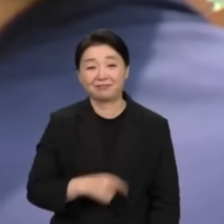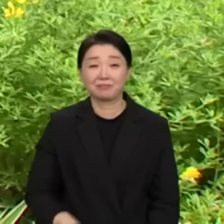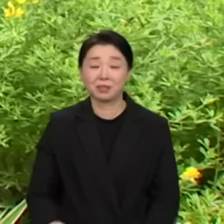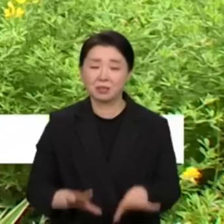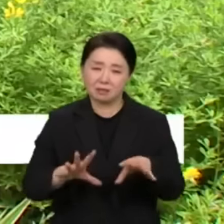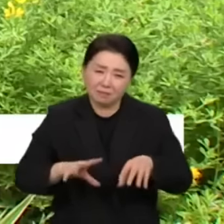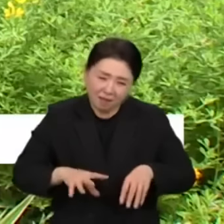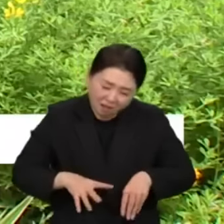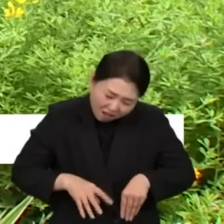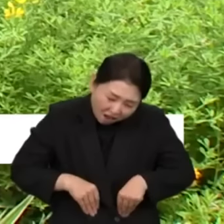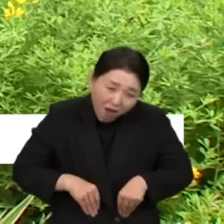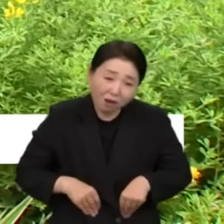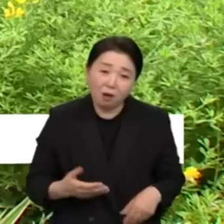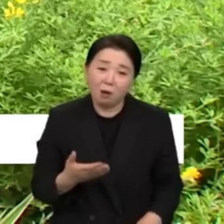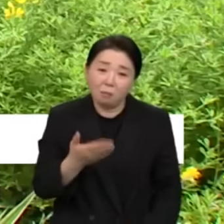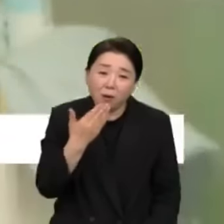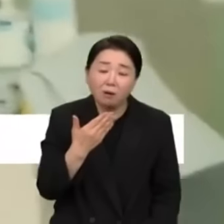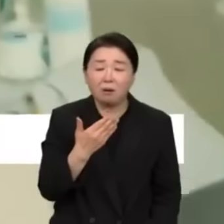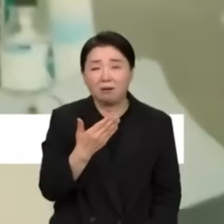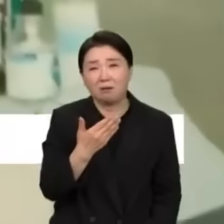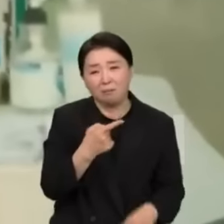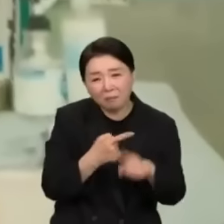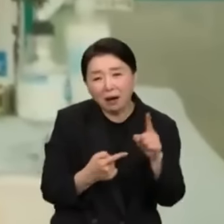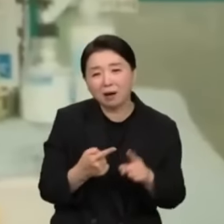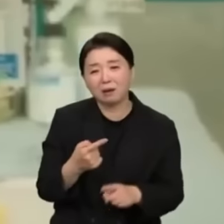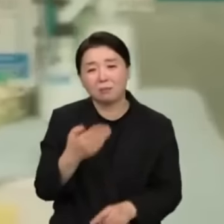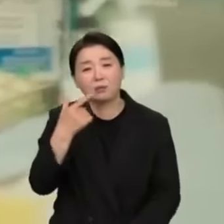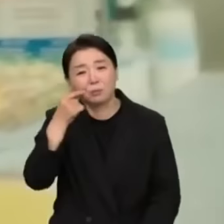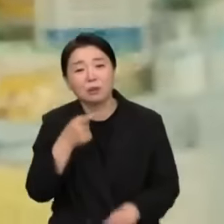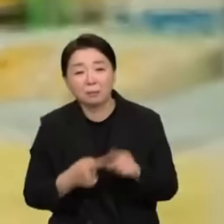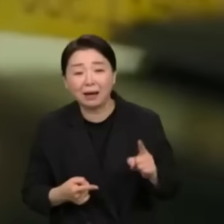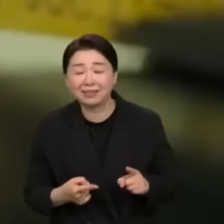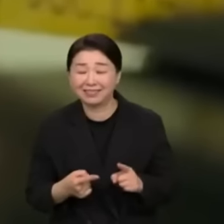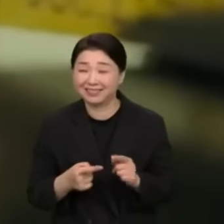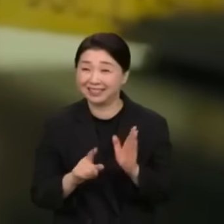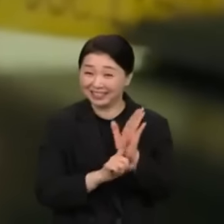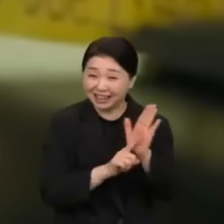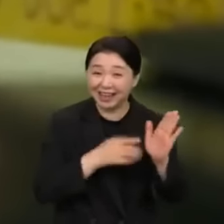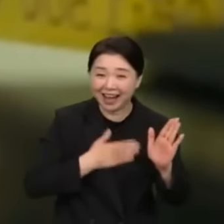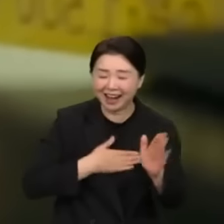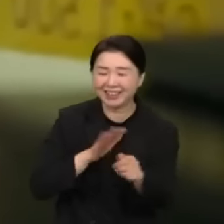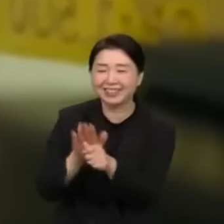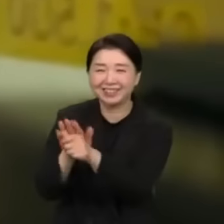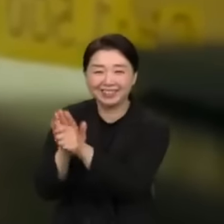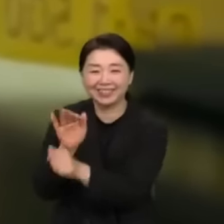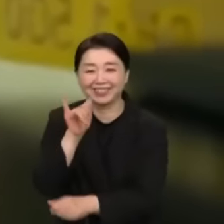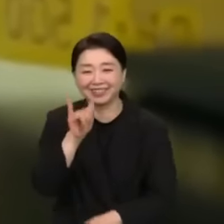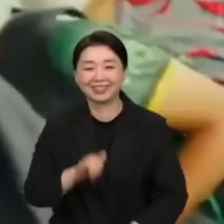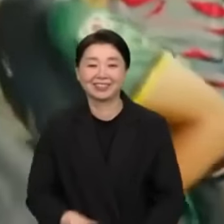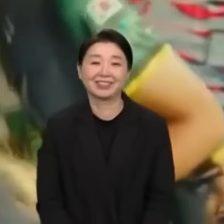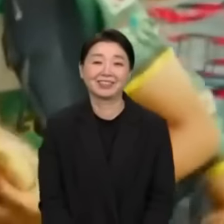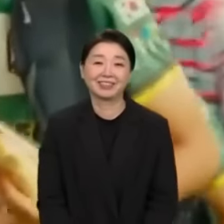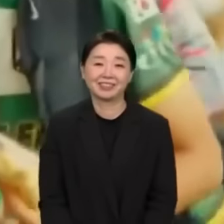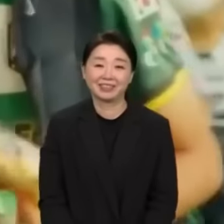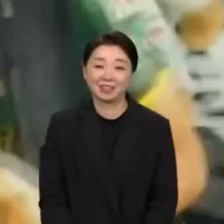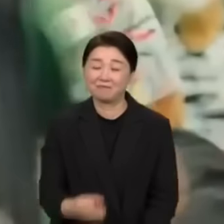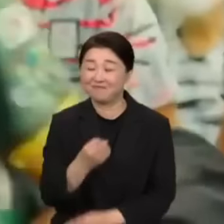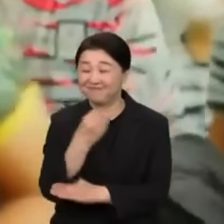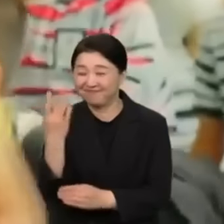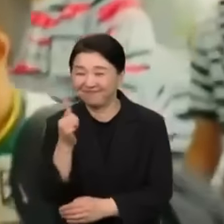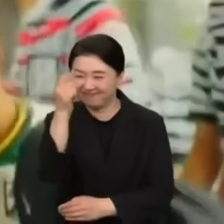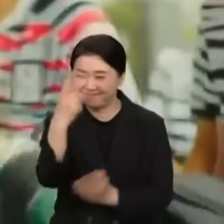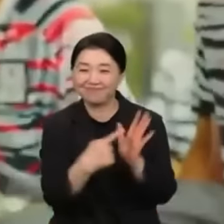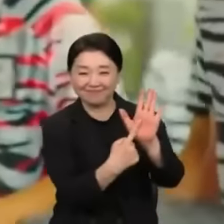배가 고파져요. 먹는 거 반 못 먹는 거 반. 사연이 조금씩 알려졌고 응원이 쏟아졌습니다. 언론에도 여러